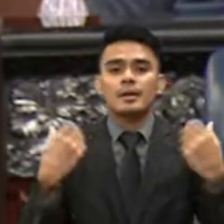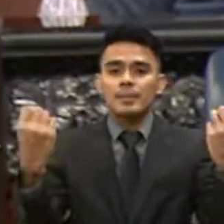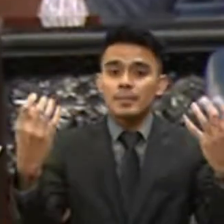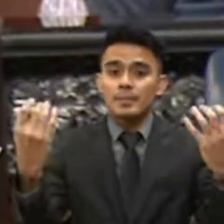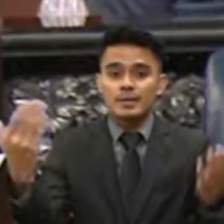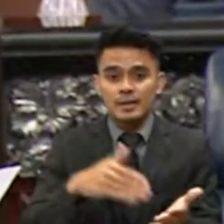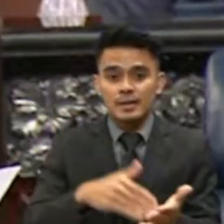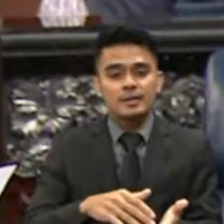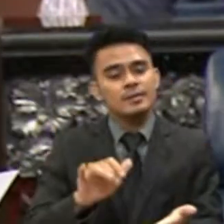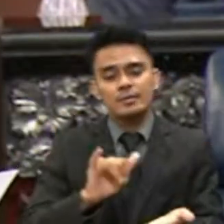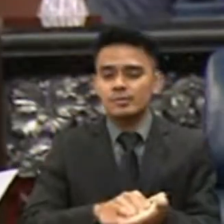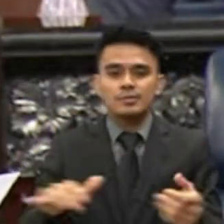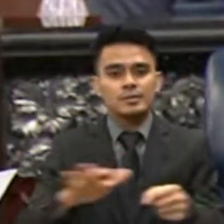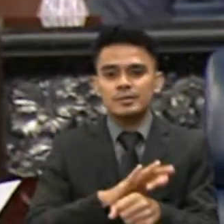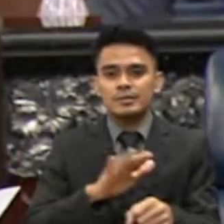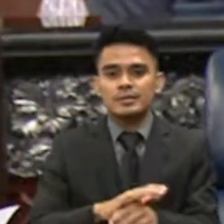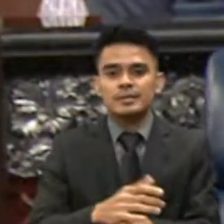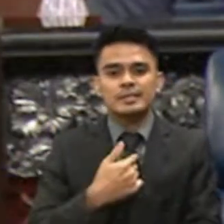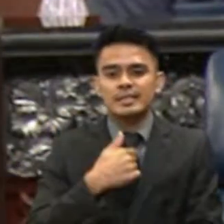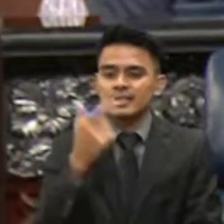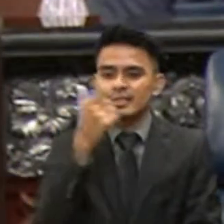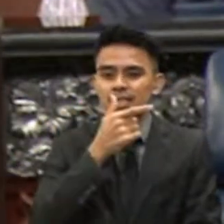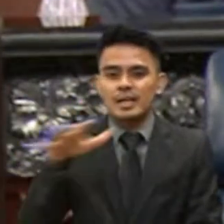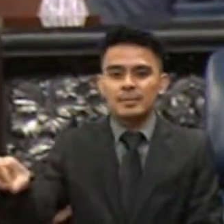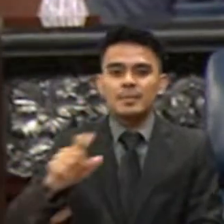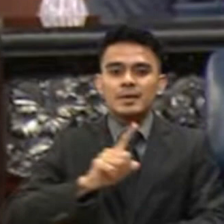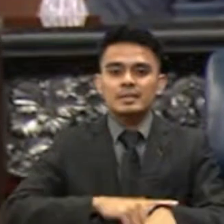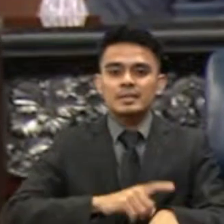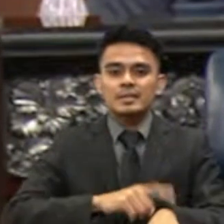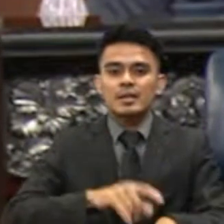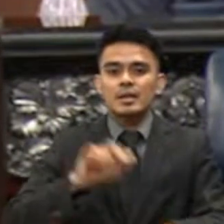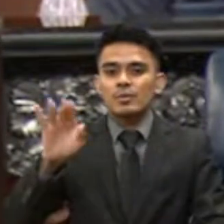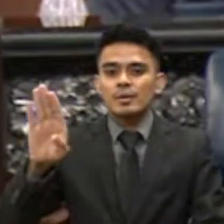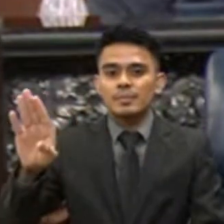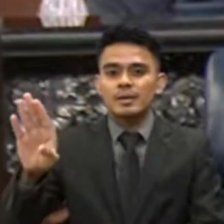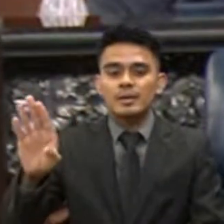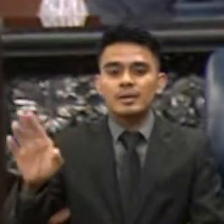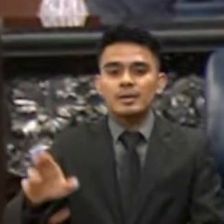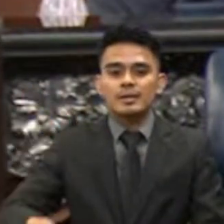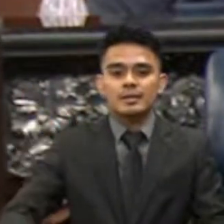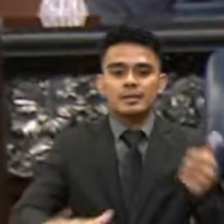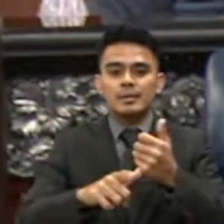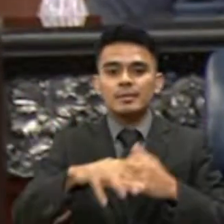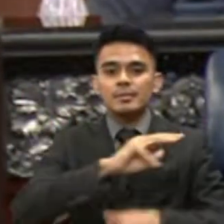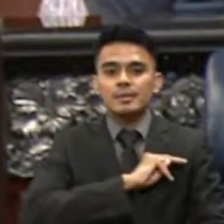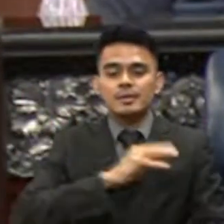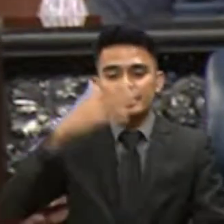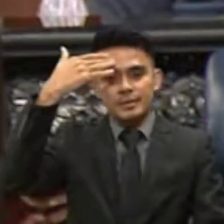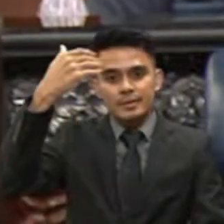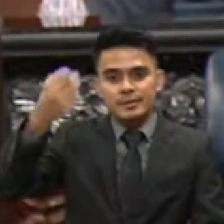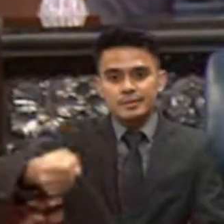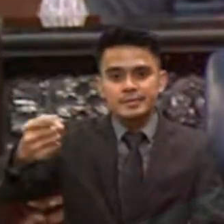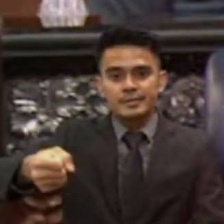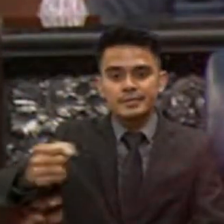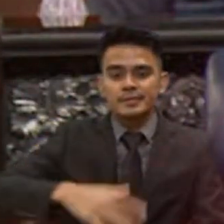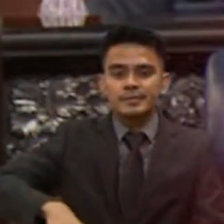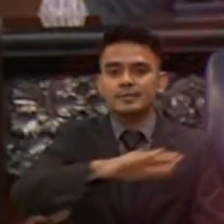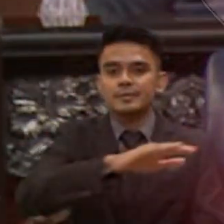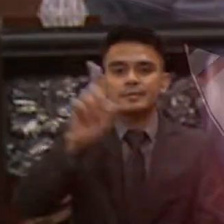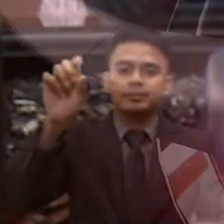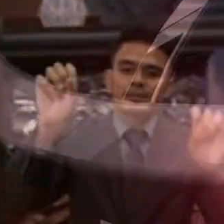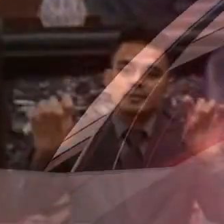lagi cukuplah sudah itu saya tidak mau mengambil masa yang membawa mati pada menteri Assalamualaikum warahmatullahi wabarakatuh